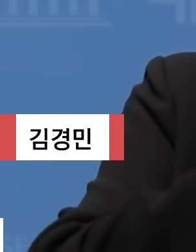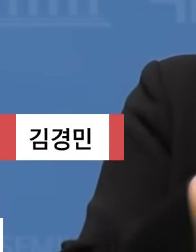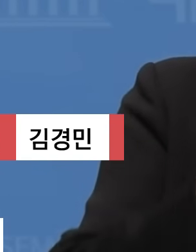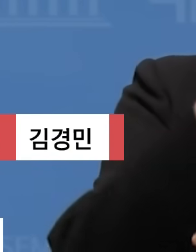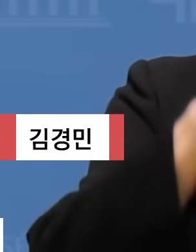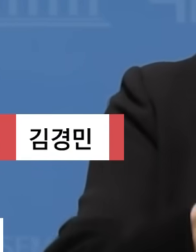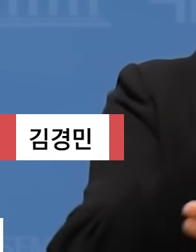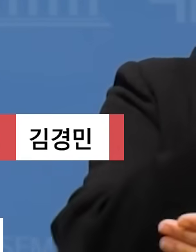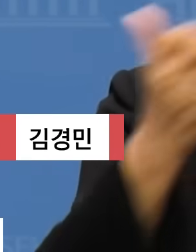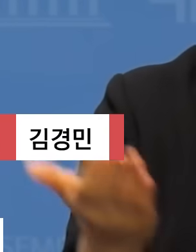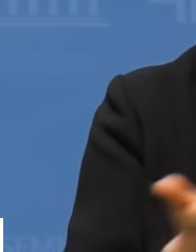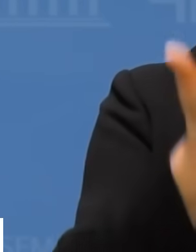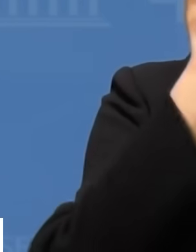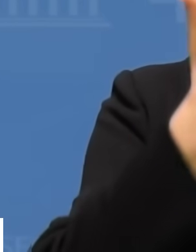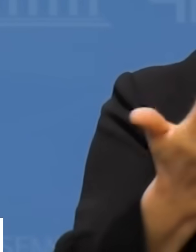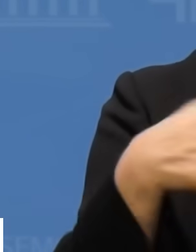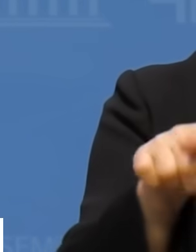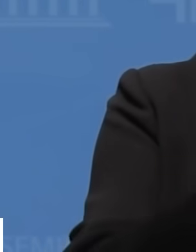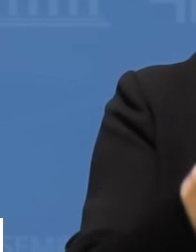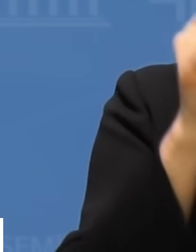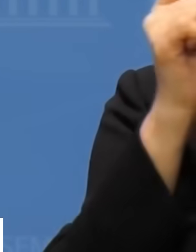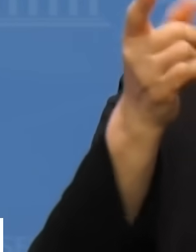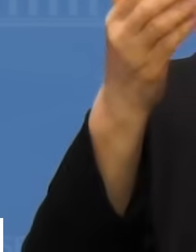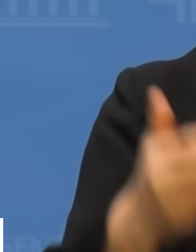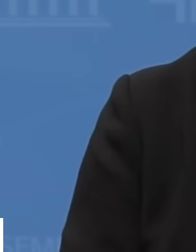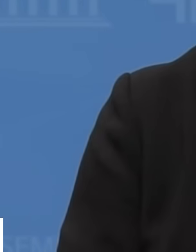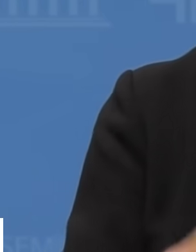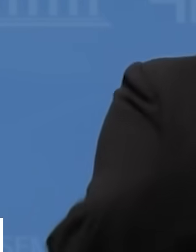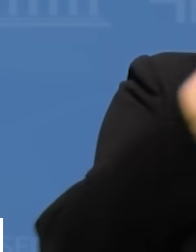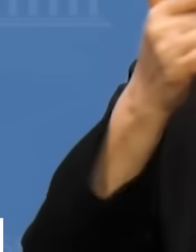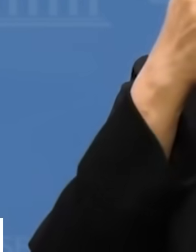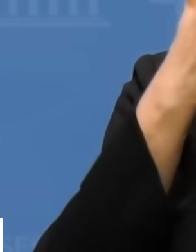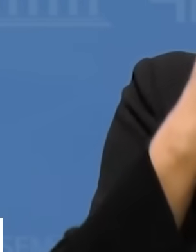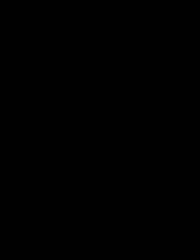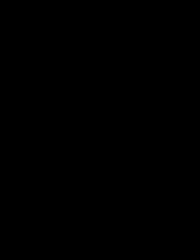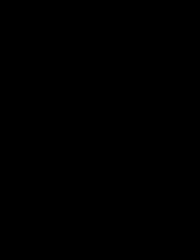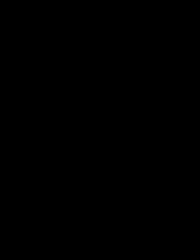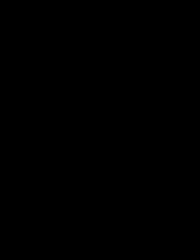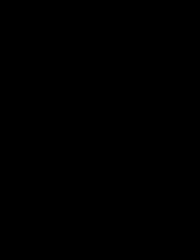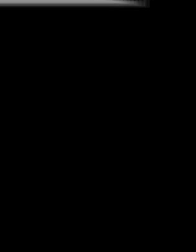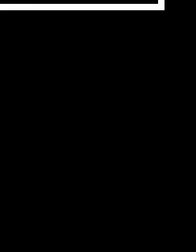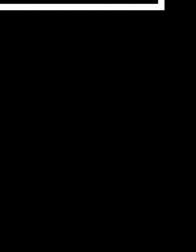강북을 크게 키울 수 있도록 기회를 주십시오. 대단히 감사합니다.